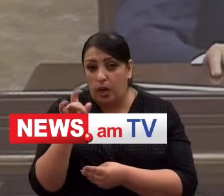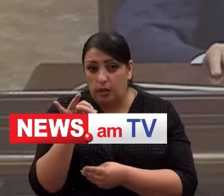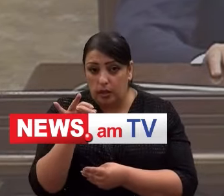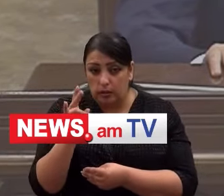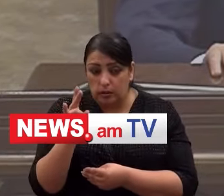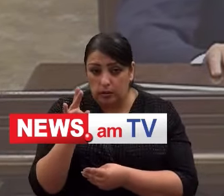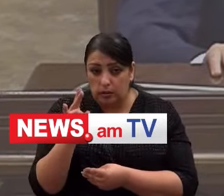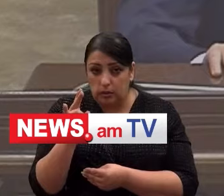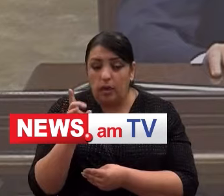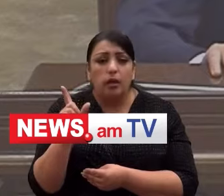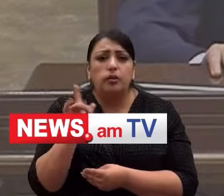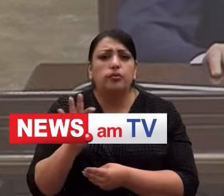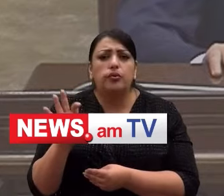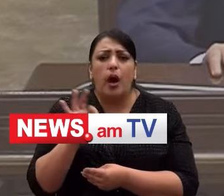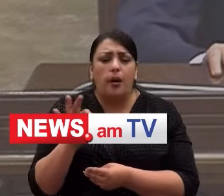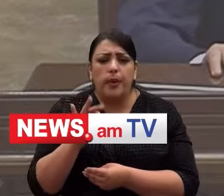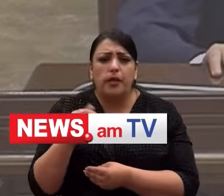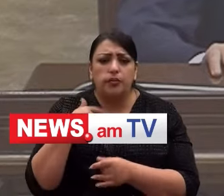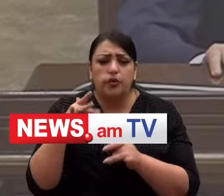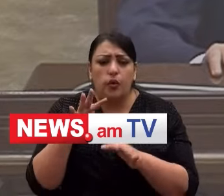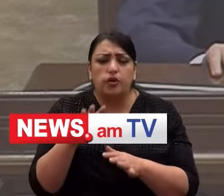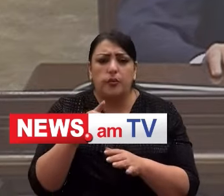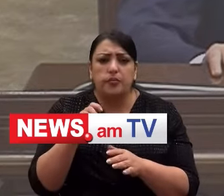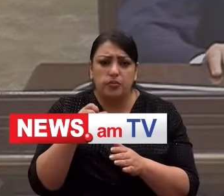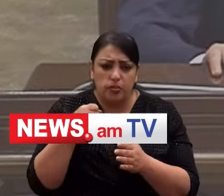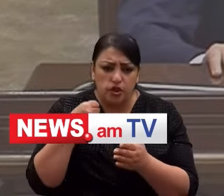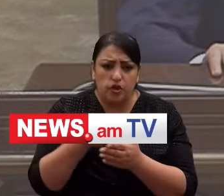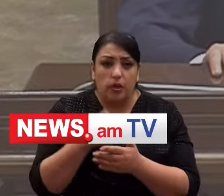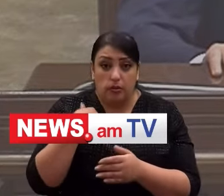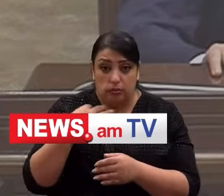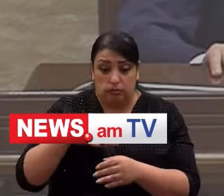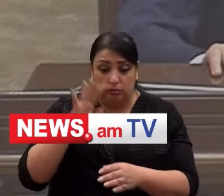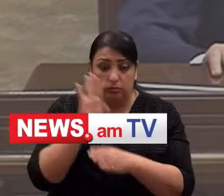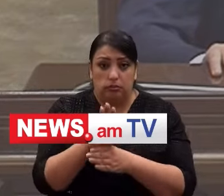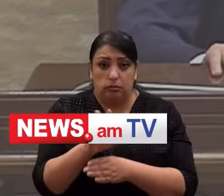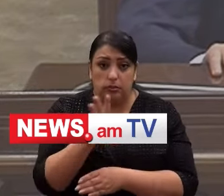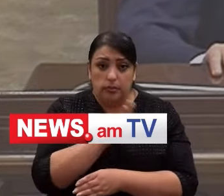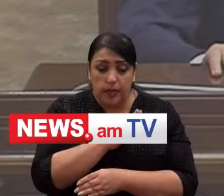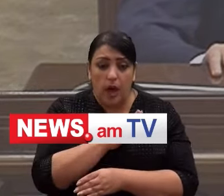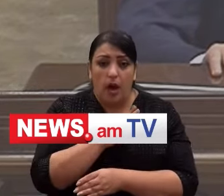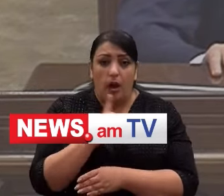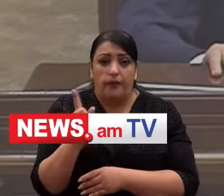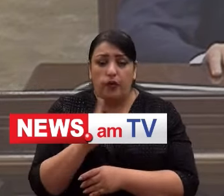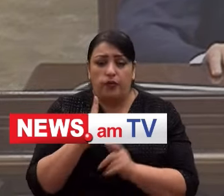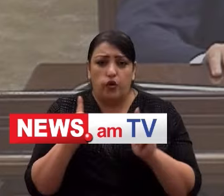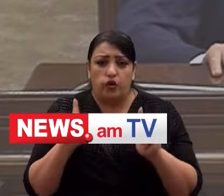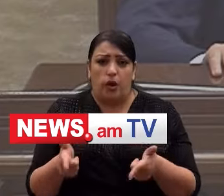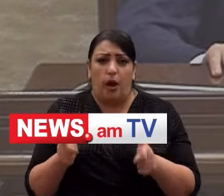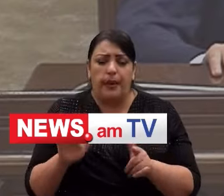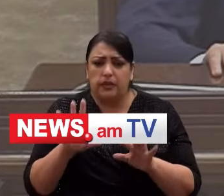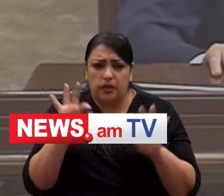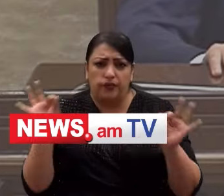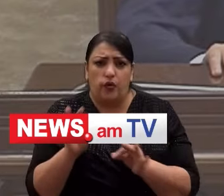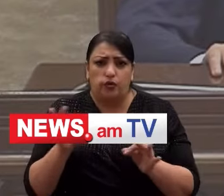Մի րոպե։ Ինչի՞ չեք տանում մինչև վերջ։ Ես իմ տղային հրահանգել եմ, որ ինքը ոչ մի կոմպրոմիսի չգնա։ Եվ թող գործը